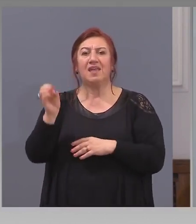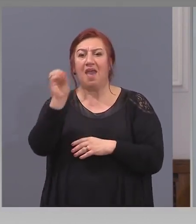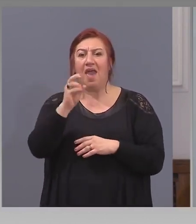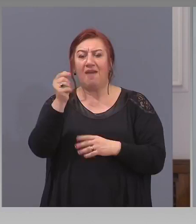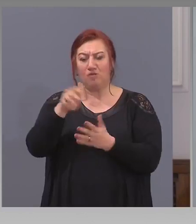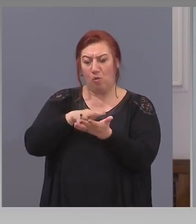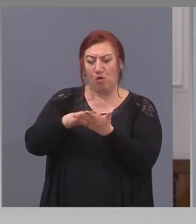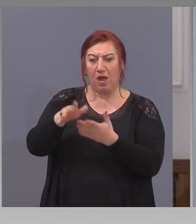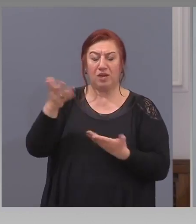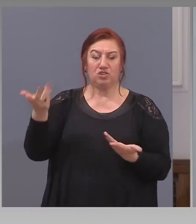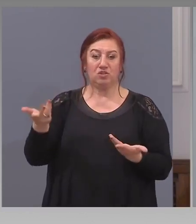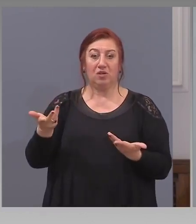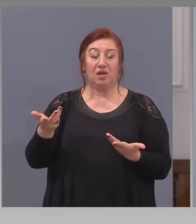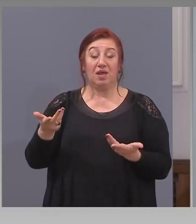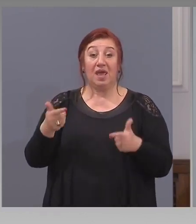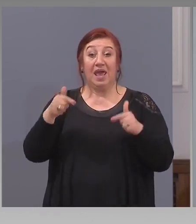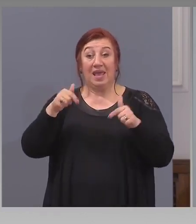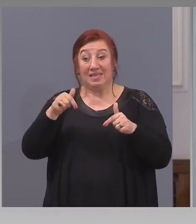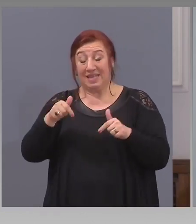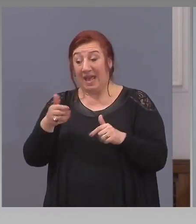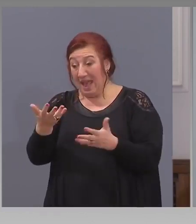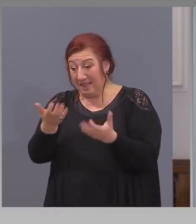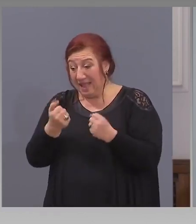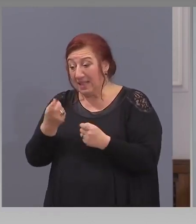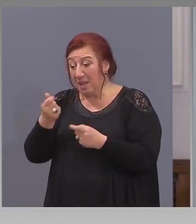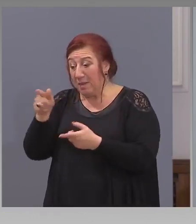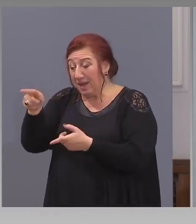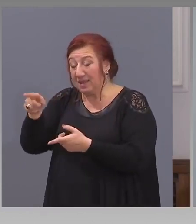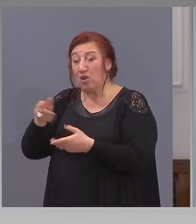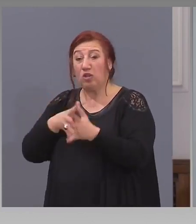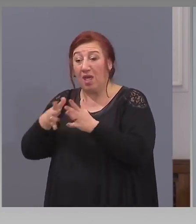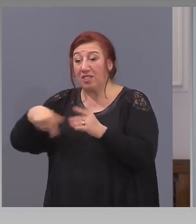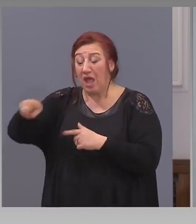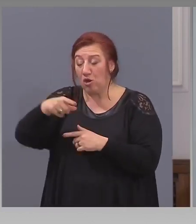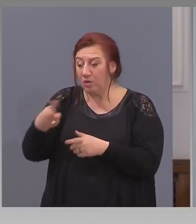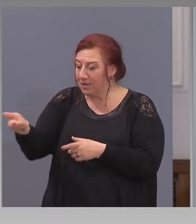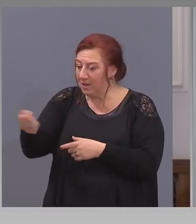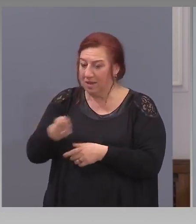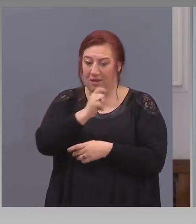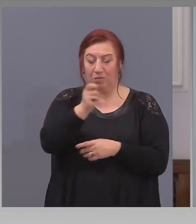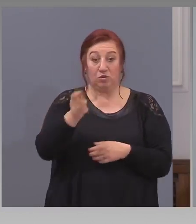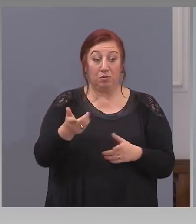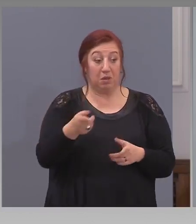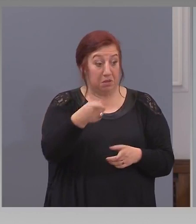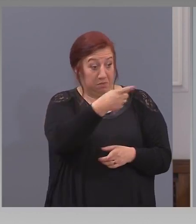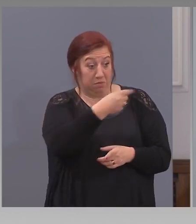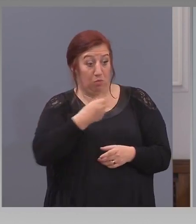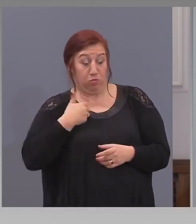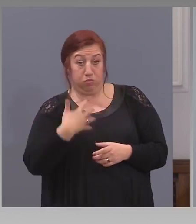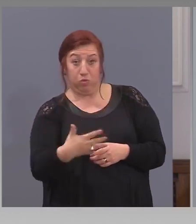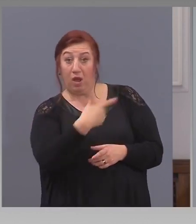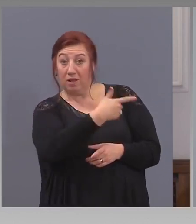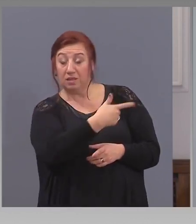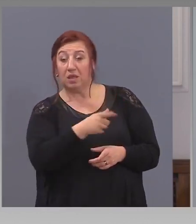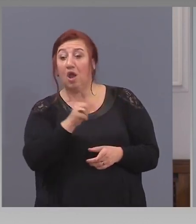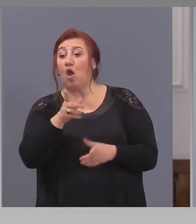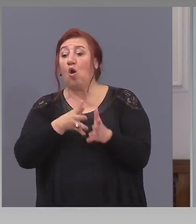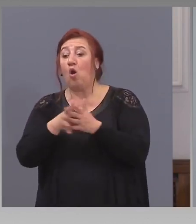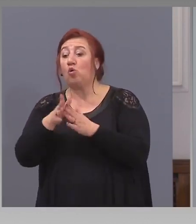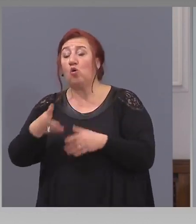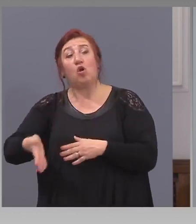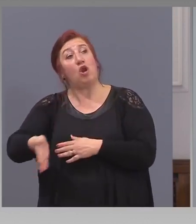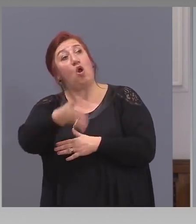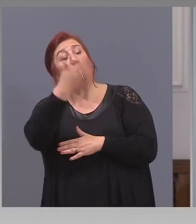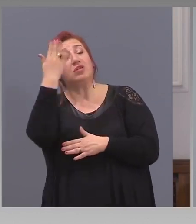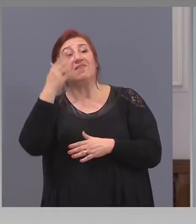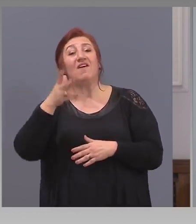И сега ние да извадиме на народа парите да ги подкрепиме. Кой от тех не беше на ски във Франция? Или Крушавел,